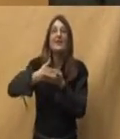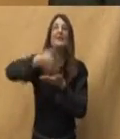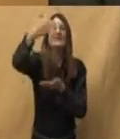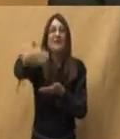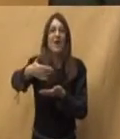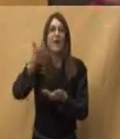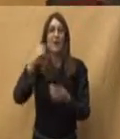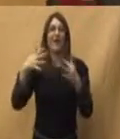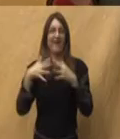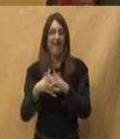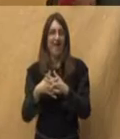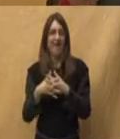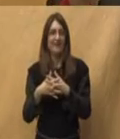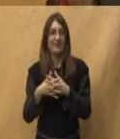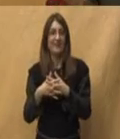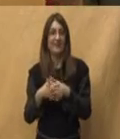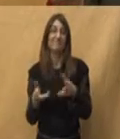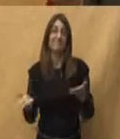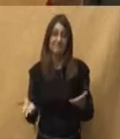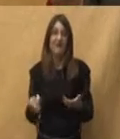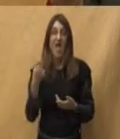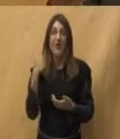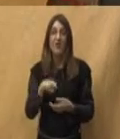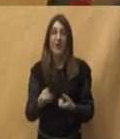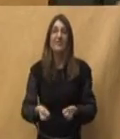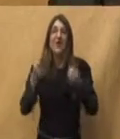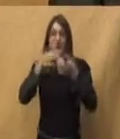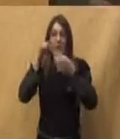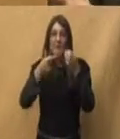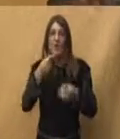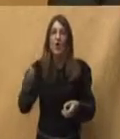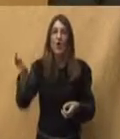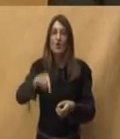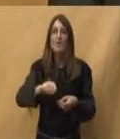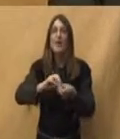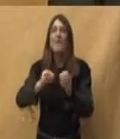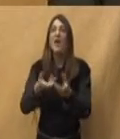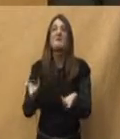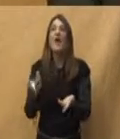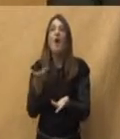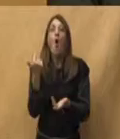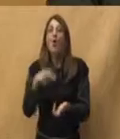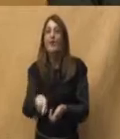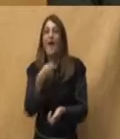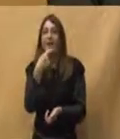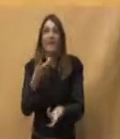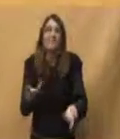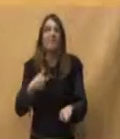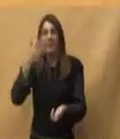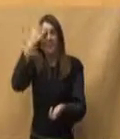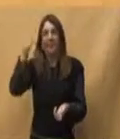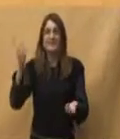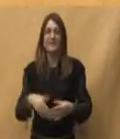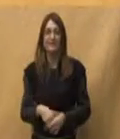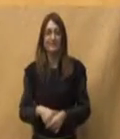sredina. A to trebate provjeriti. Mislim, to je teško provjeriti, jer vama na plac dođe neko ko nema veze. Da. I još jednu stvar vas moram